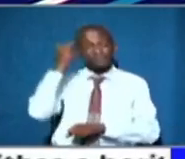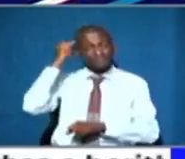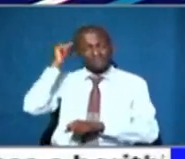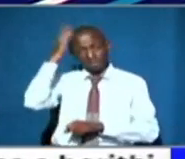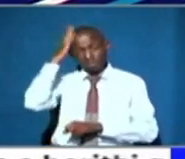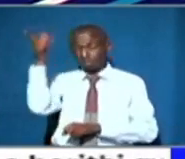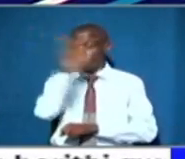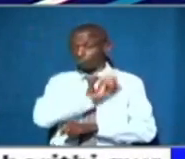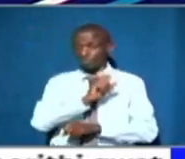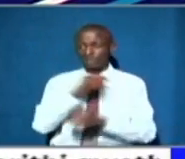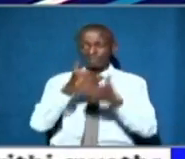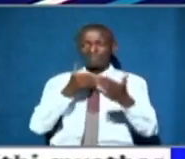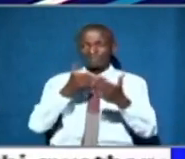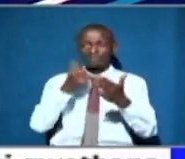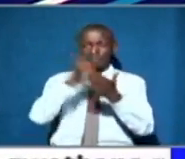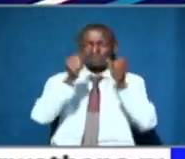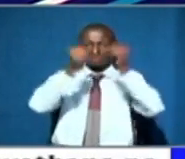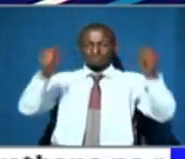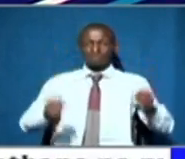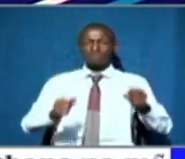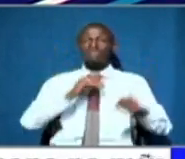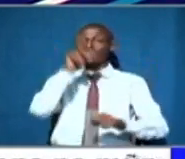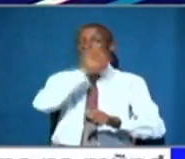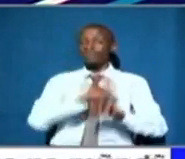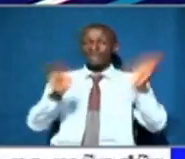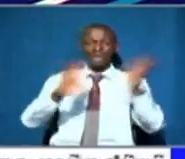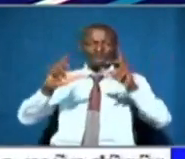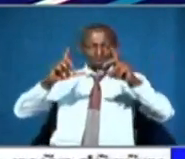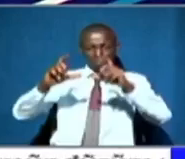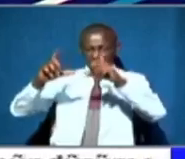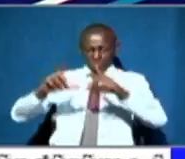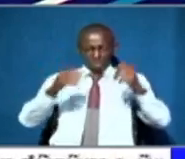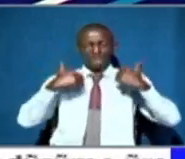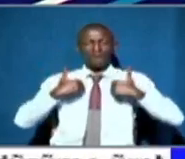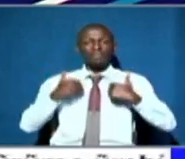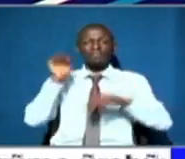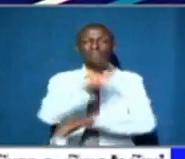kuri ngathiti irandikitwo uria makuite na makahurwo mbica hau riu ndiroragia andu atiriri